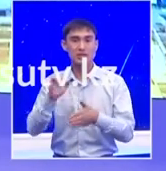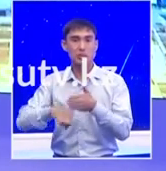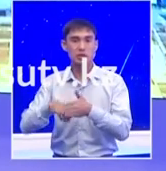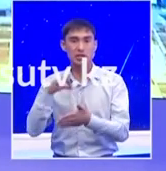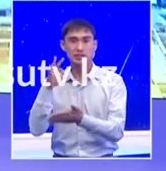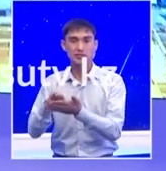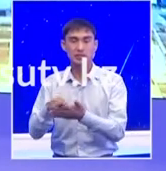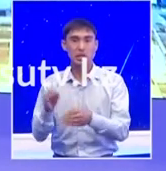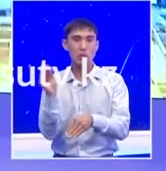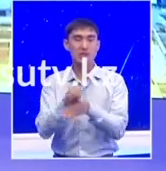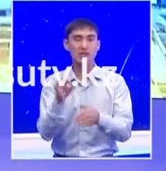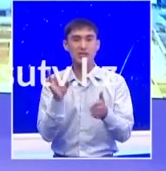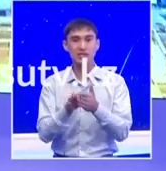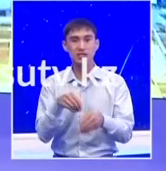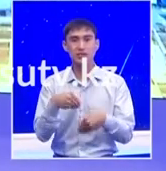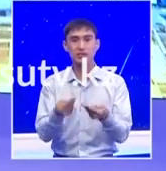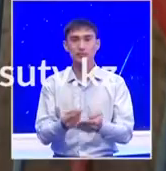и поставил дополнительные задачи.